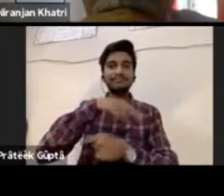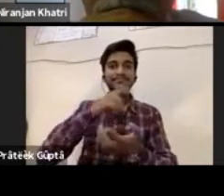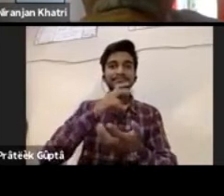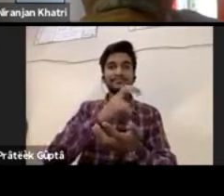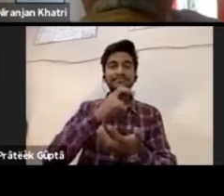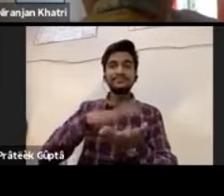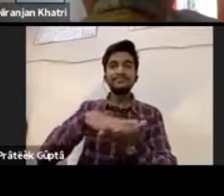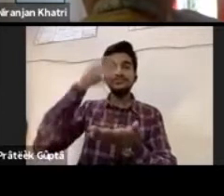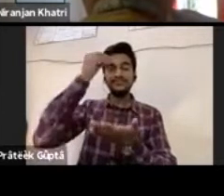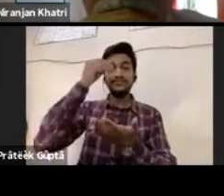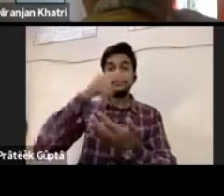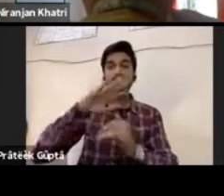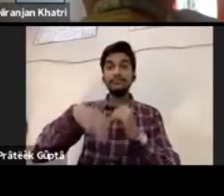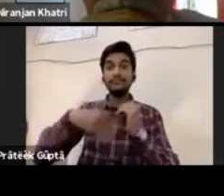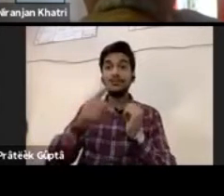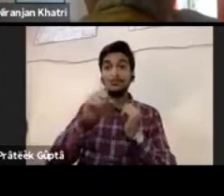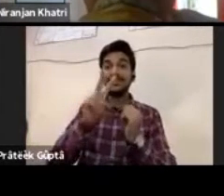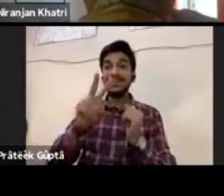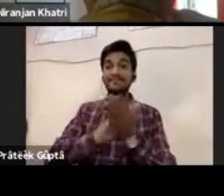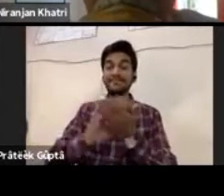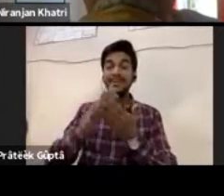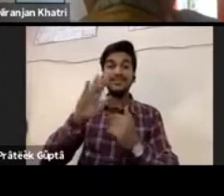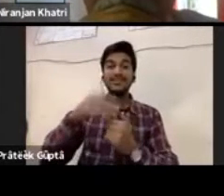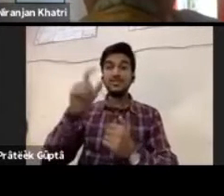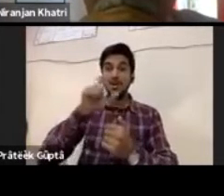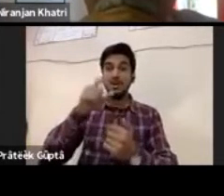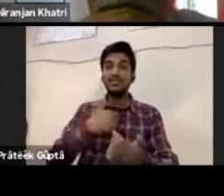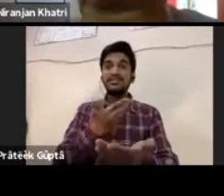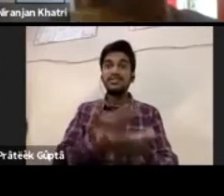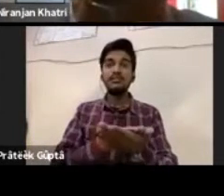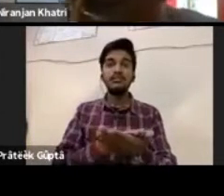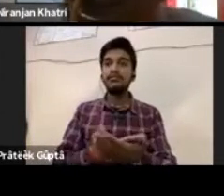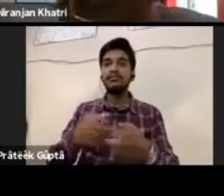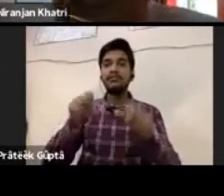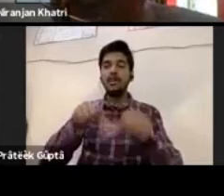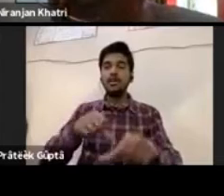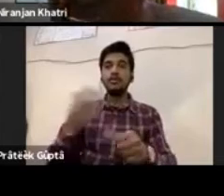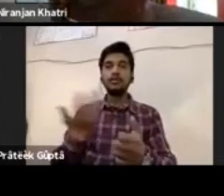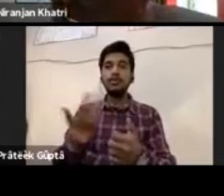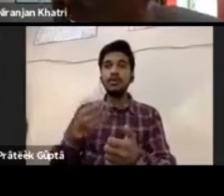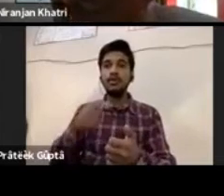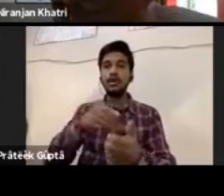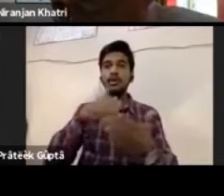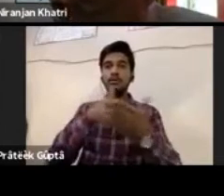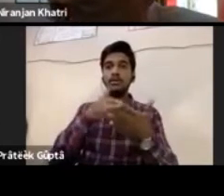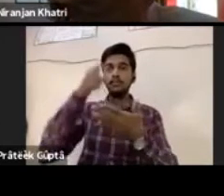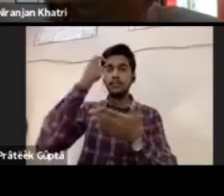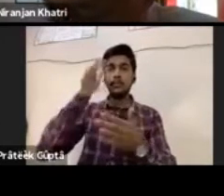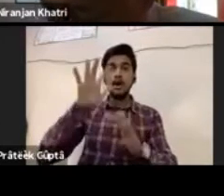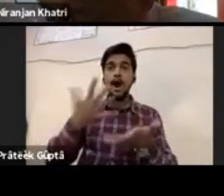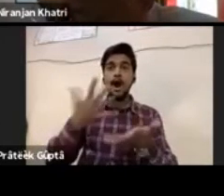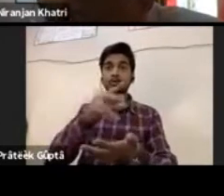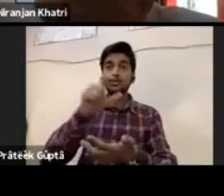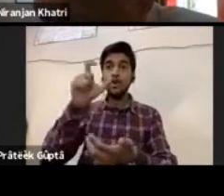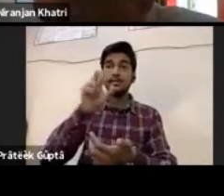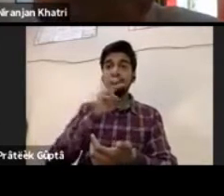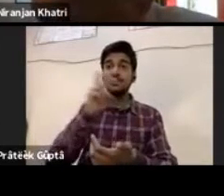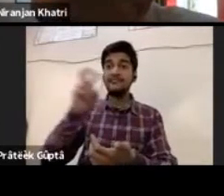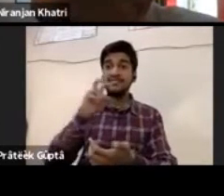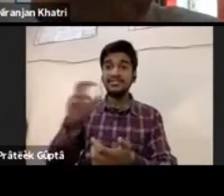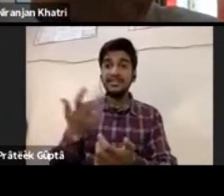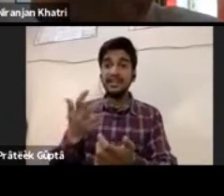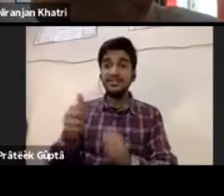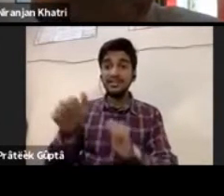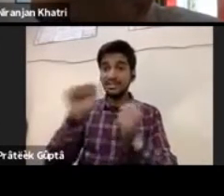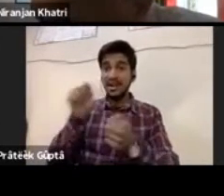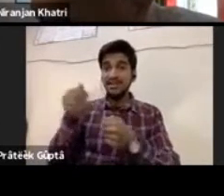कॉलेज जाना संभव इसलिए नहीं था, अगेन ऑफ द एक्सेस इश्यूज, यूनिवर्सिटीज कैसे जाएंगे, ट्रांसपोर्ट कैसा होगा,